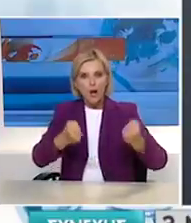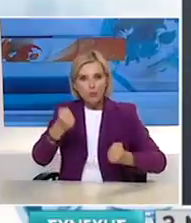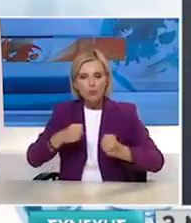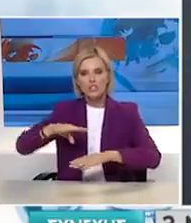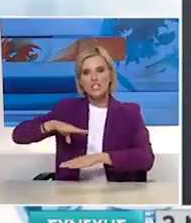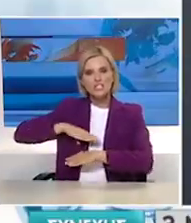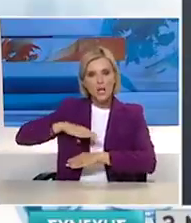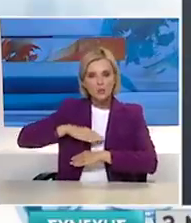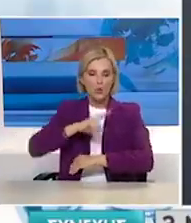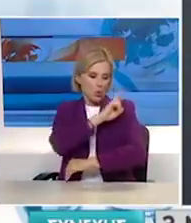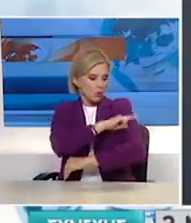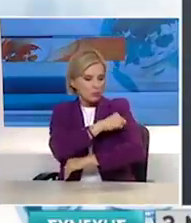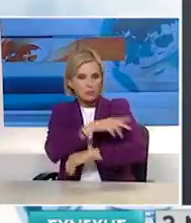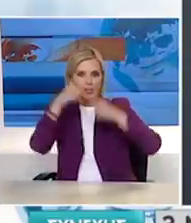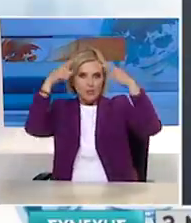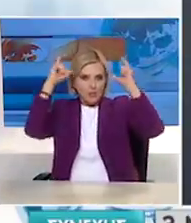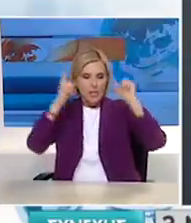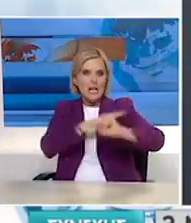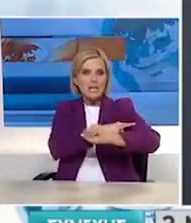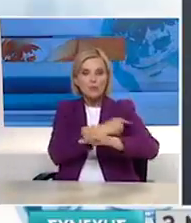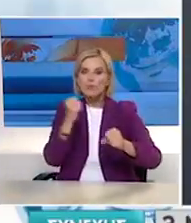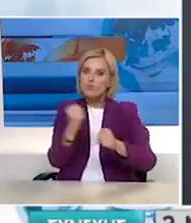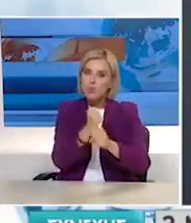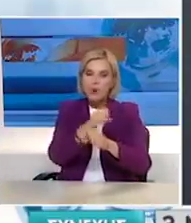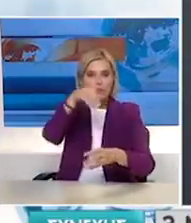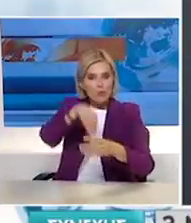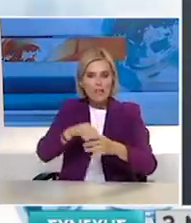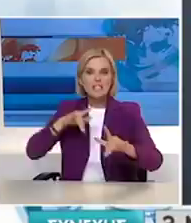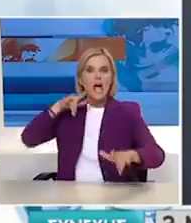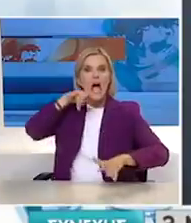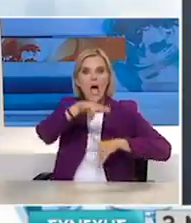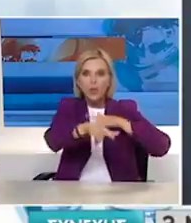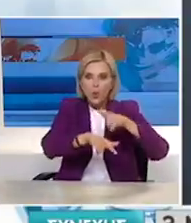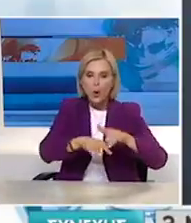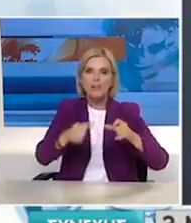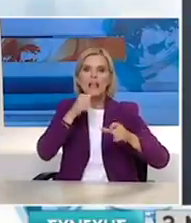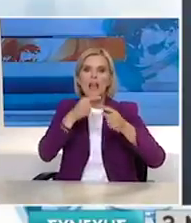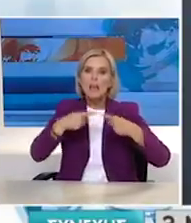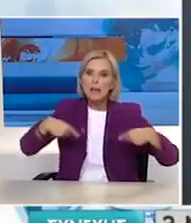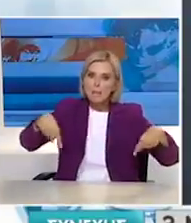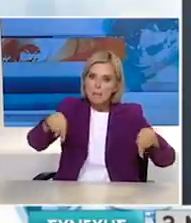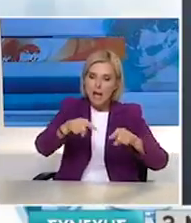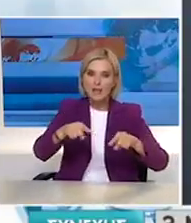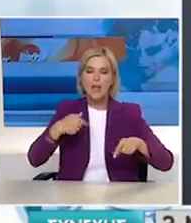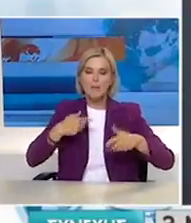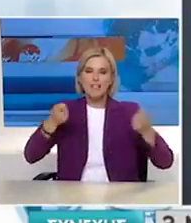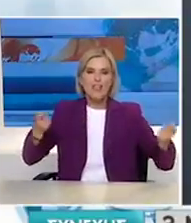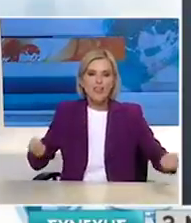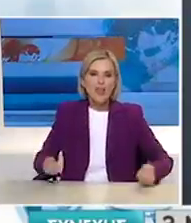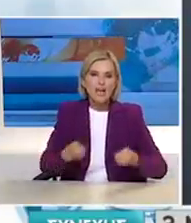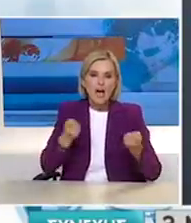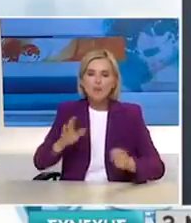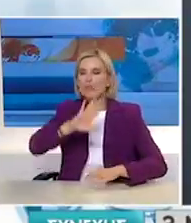από το στρατό, νοσηλευτές, γιατρούς που κάνουν εξαιρετική δουλειά στα αεροδρόμια, στις πύλες ελέγχου. Θα κάνουμε ό,τι πρέπει και όπως